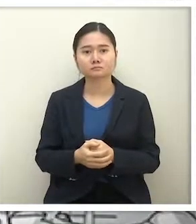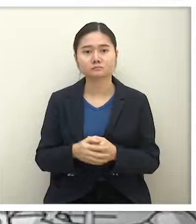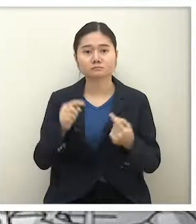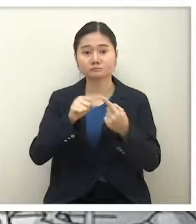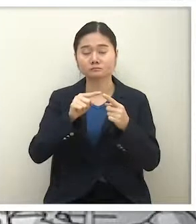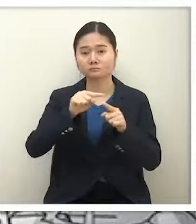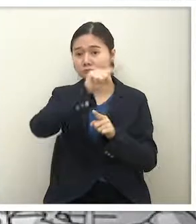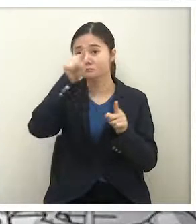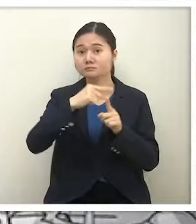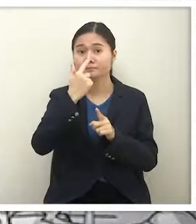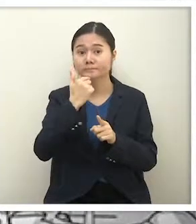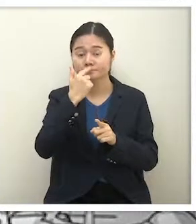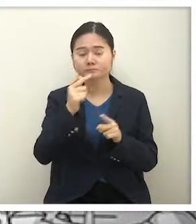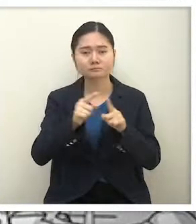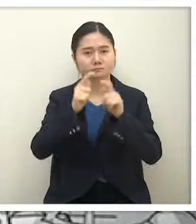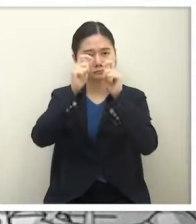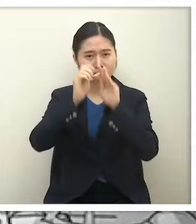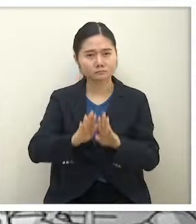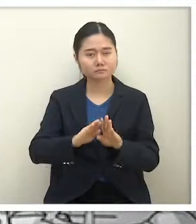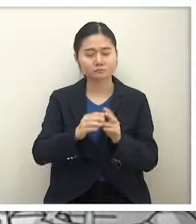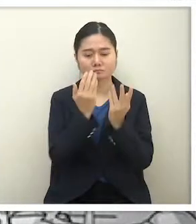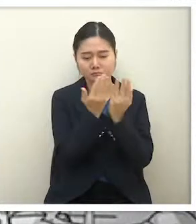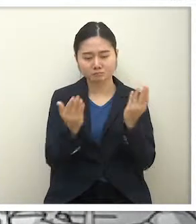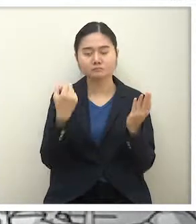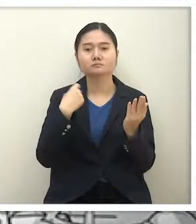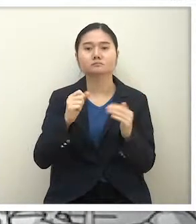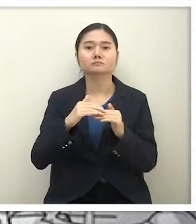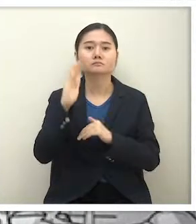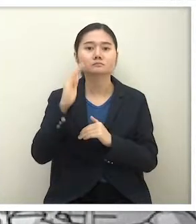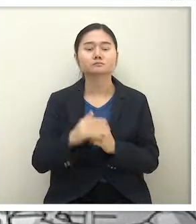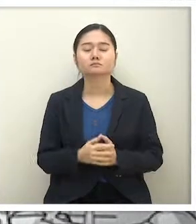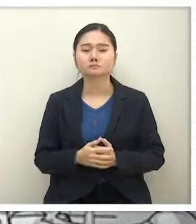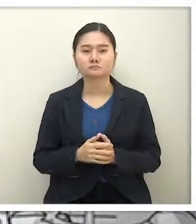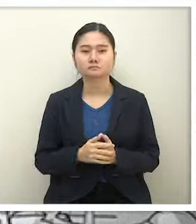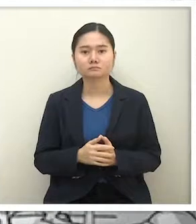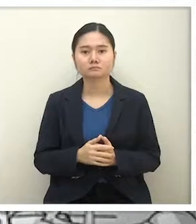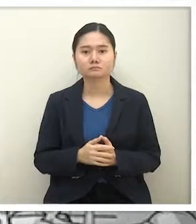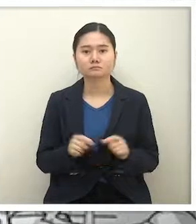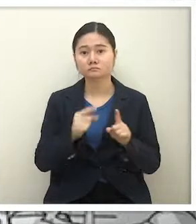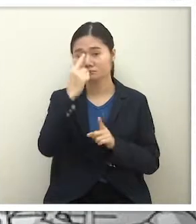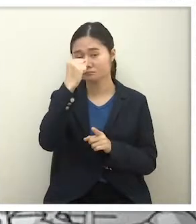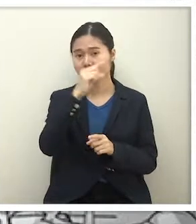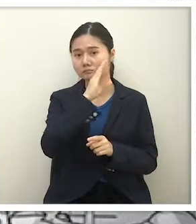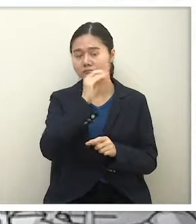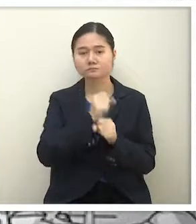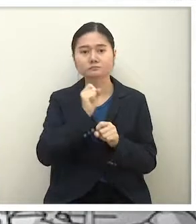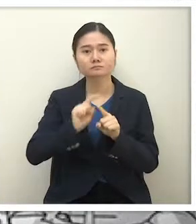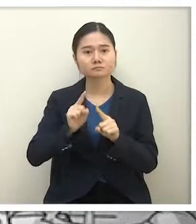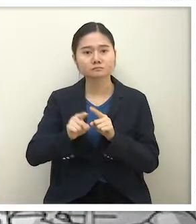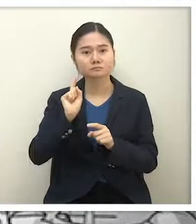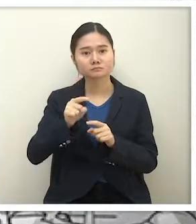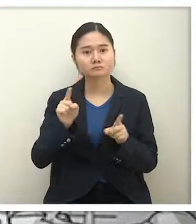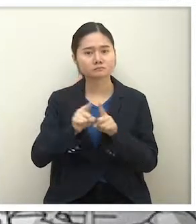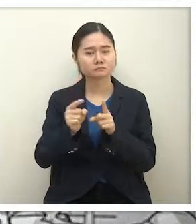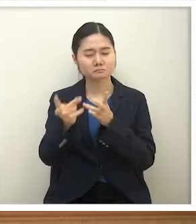นี้ยดีไซน์อยู่ถึงเป็น10อันใช่ไหมคือฝรั่งเนี่ยเวลาเขาทำอะไรเขาต้องสตั